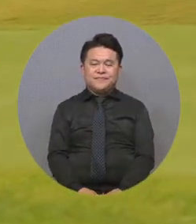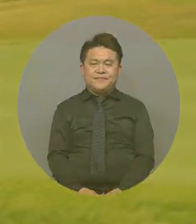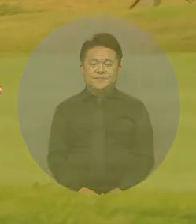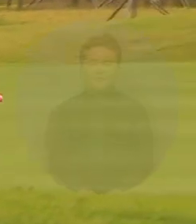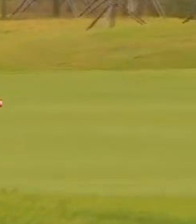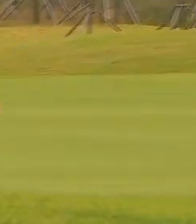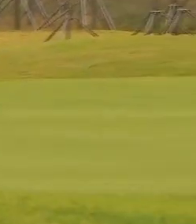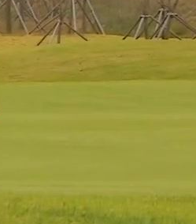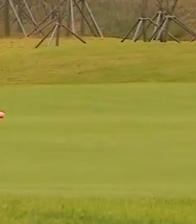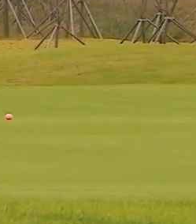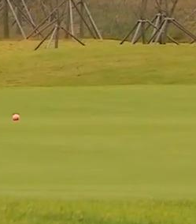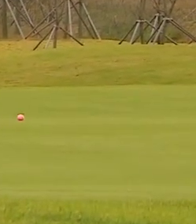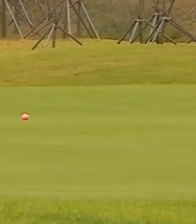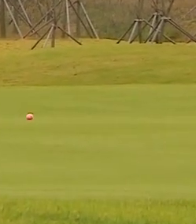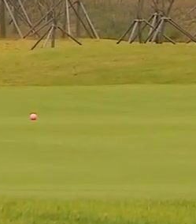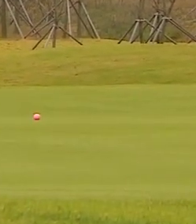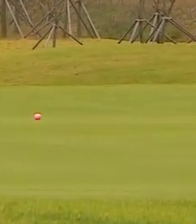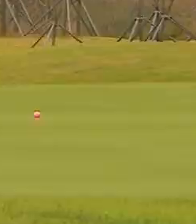크다.